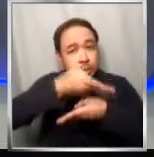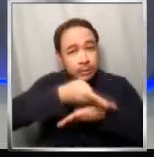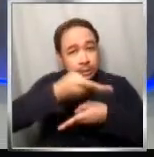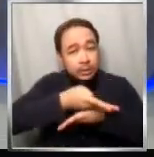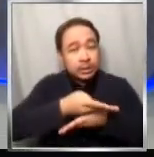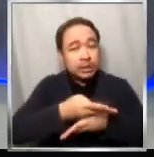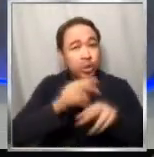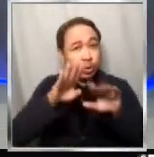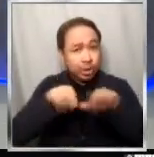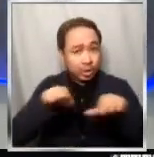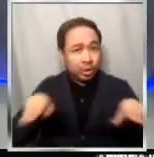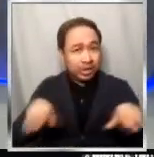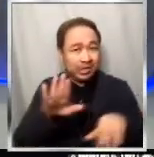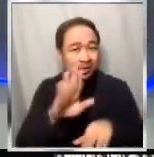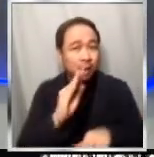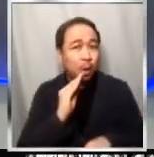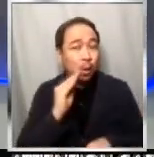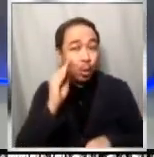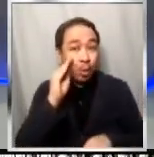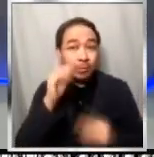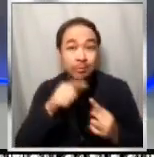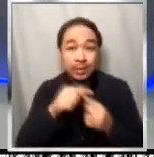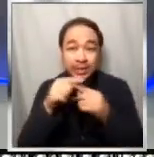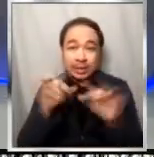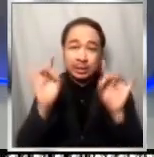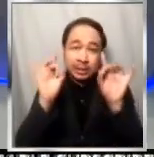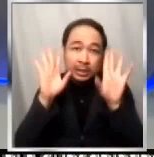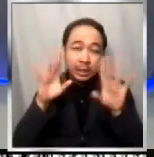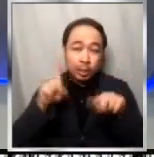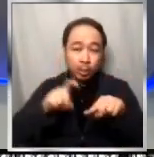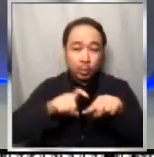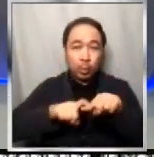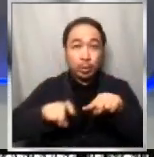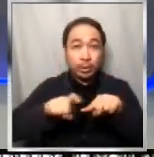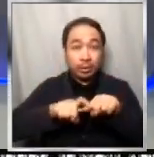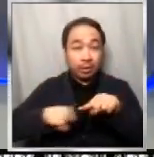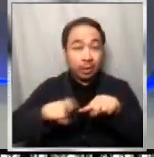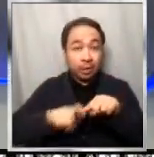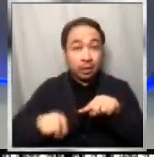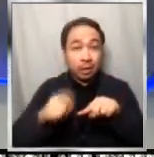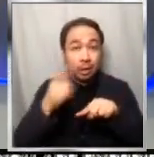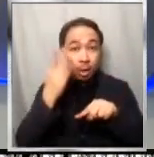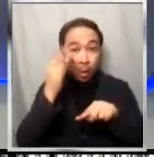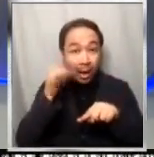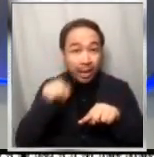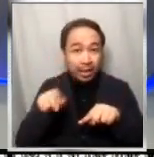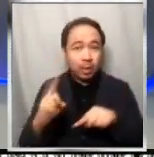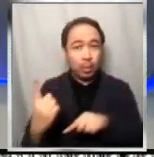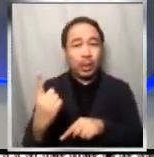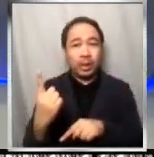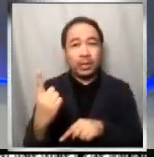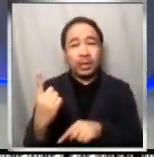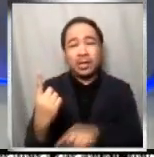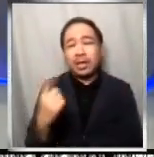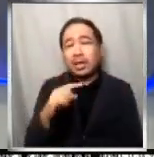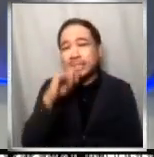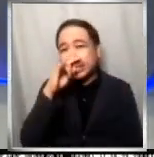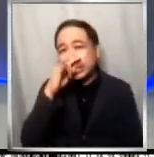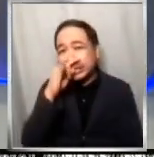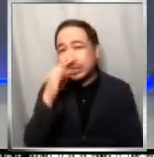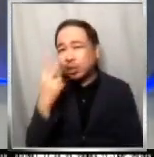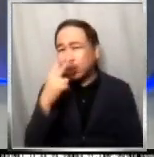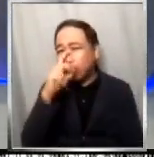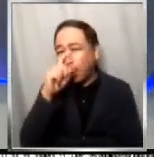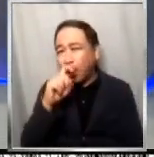lalo na sa peligrong dala ng kuryente. Yan kasi ang naging mitsa ng pagkamatay ng 2 taong gulang na batang